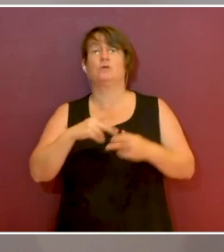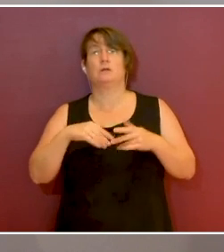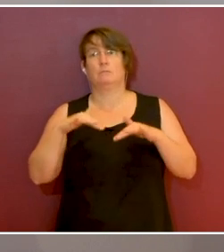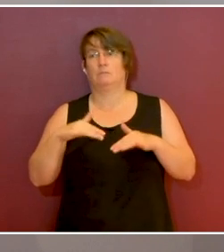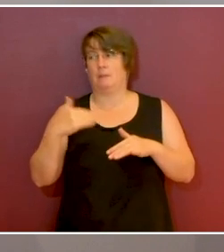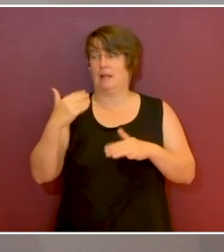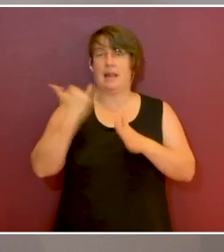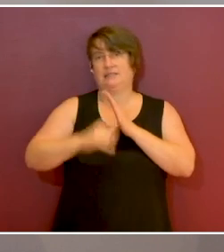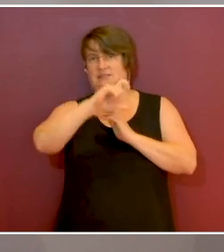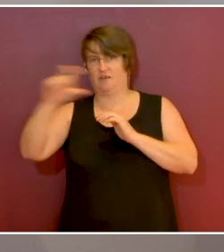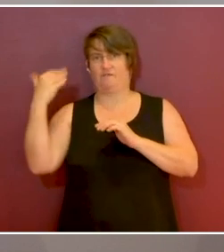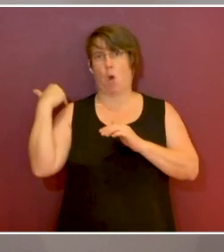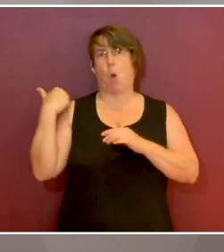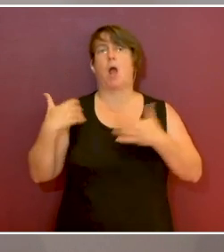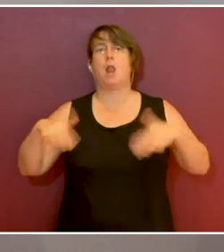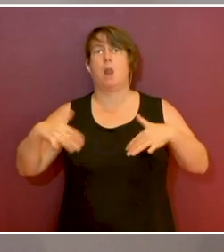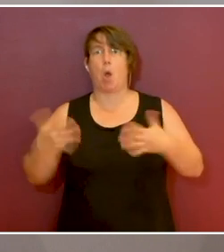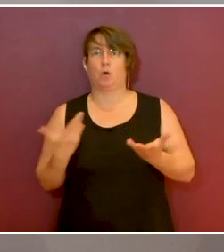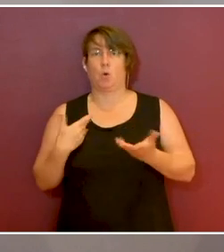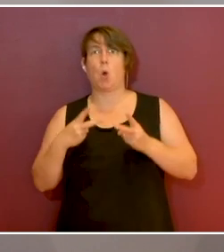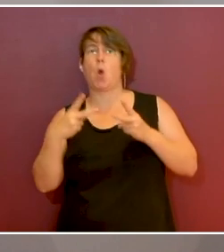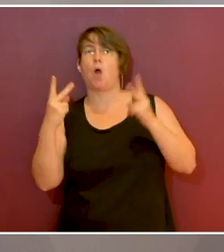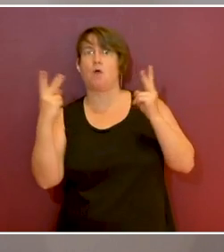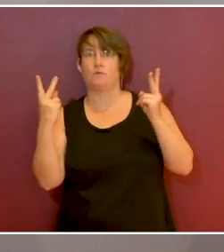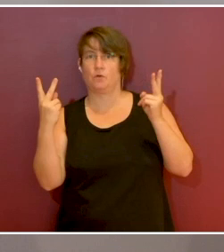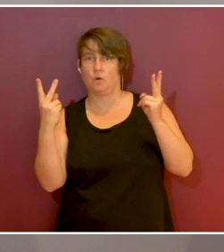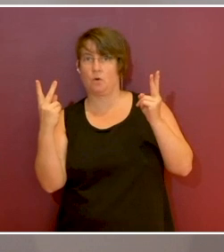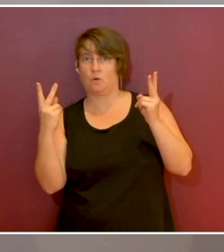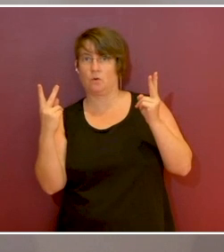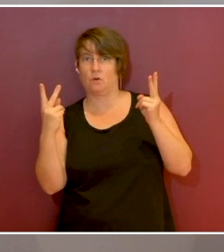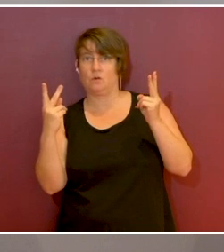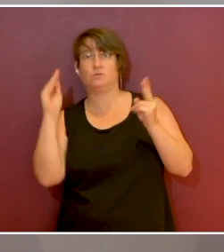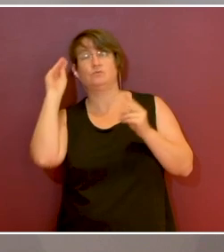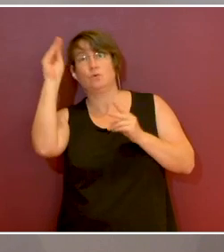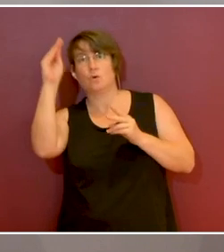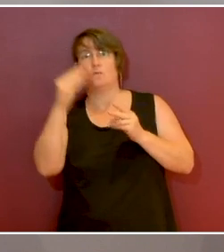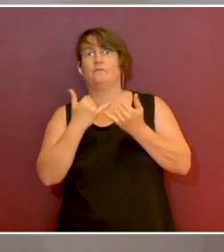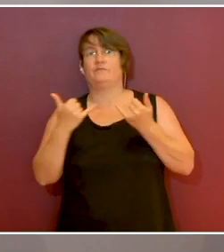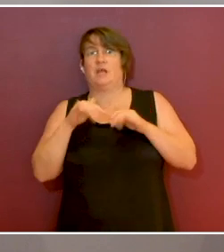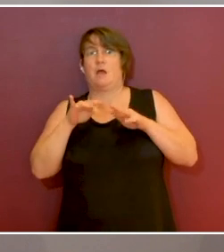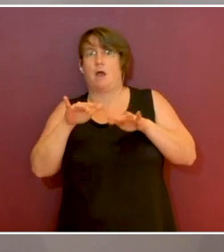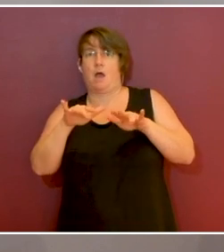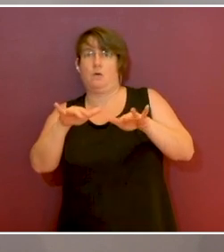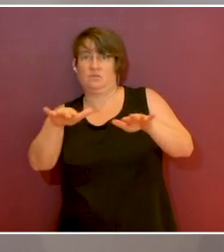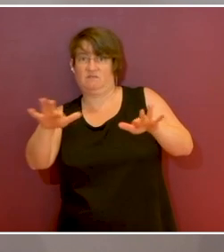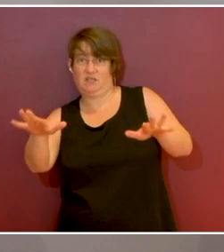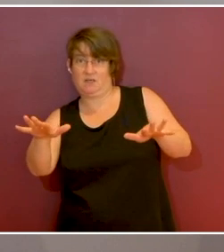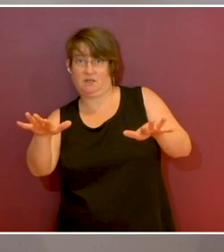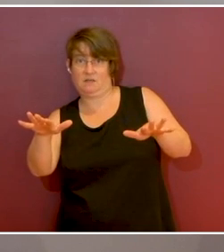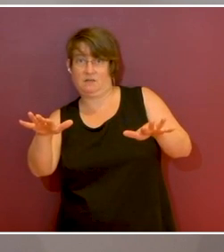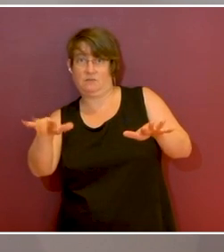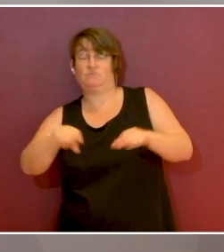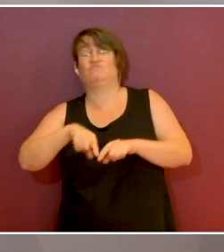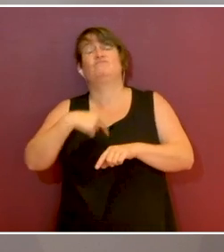ja letzte Woche in Kraft gesetzt haben, auch auswirken auf das weitere Infektionsgeschehen. Und wir werden natürlich